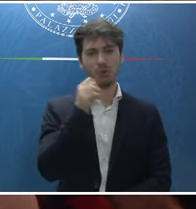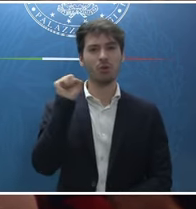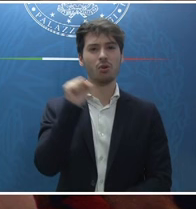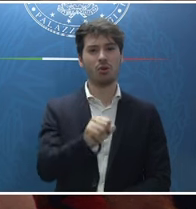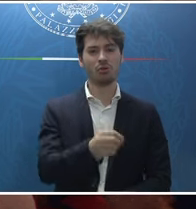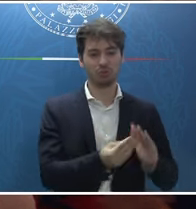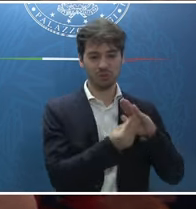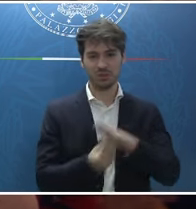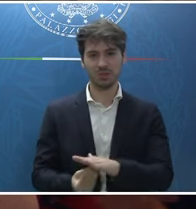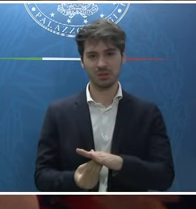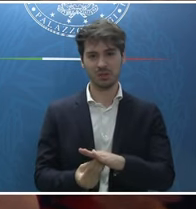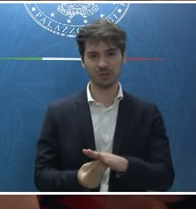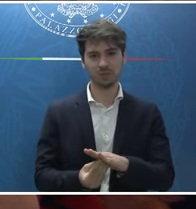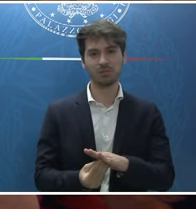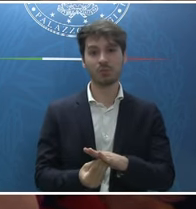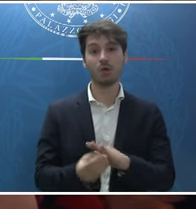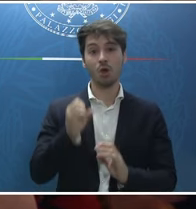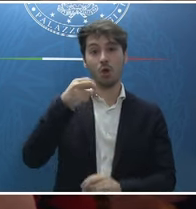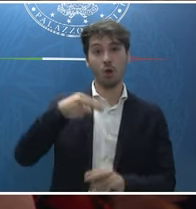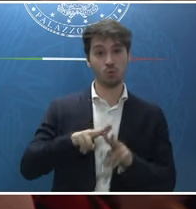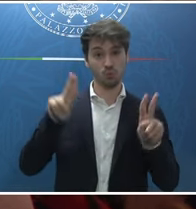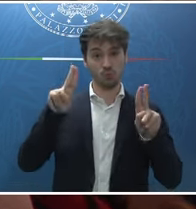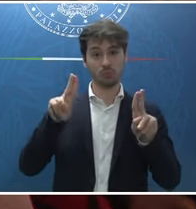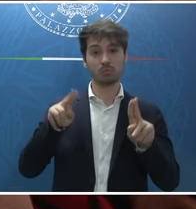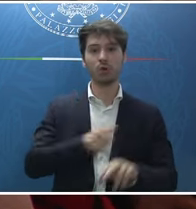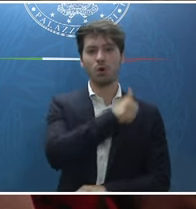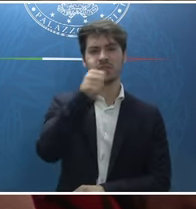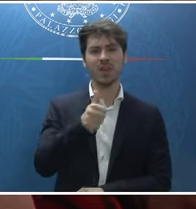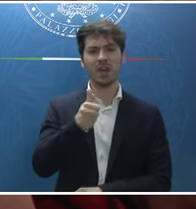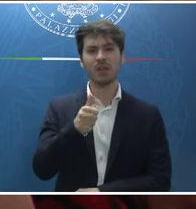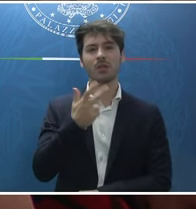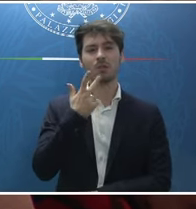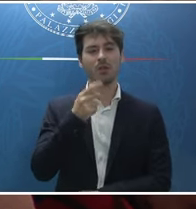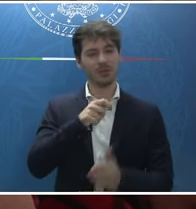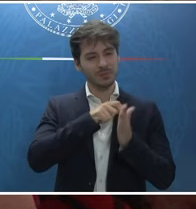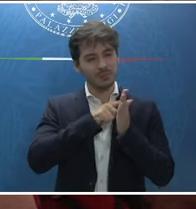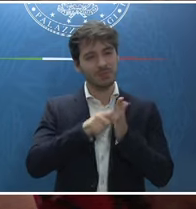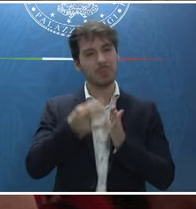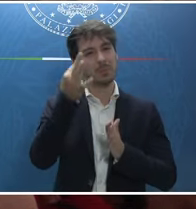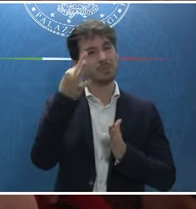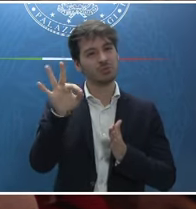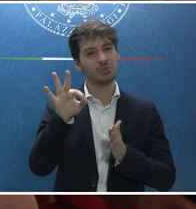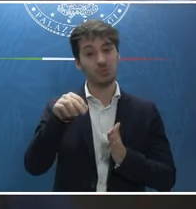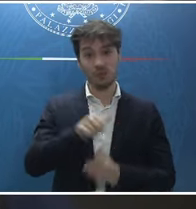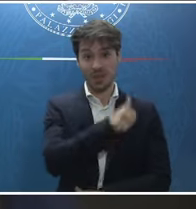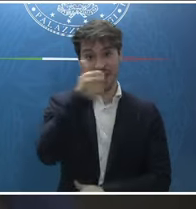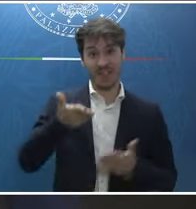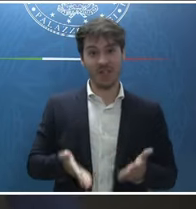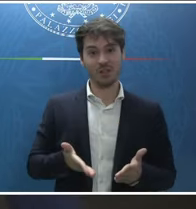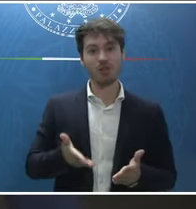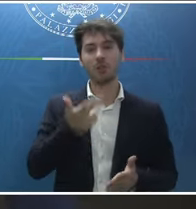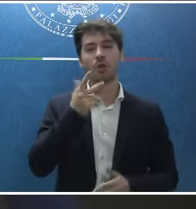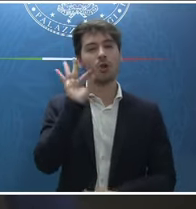le dipendenze. L'ONU ogni anno mette l'accento su qualcosa in particolare. Quest'anno l'ha voluta mettere sulla